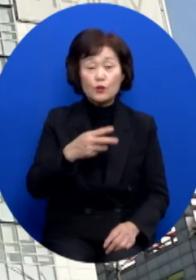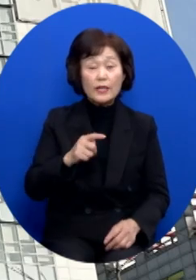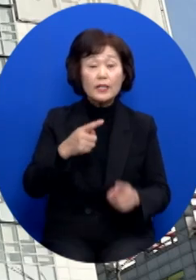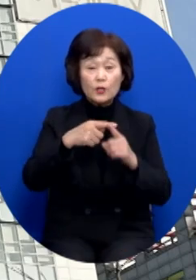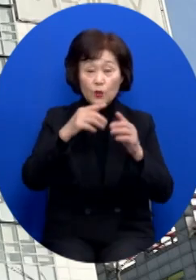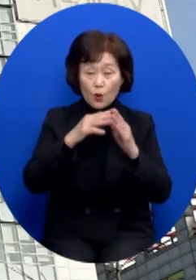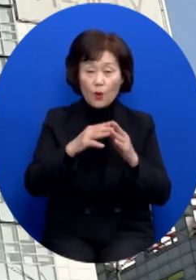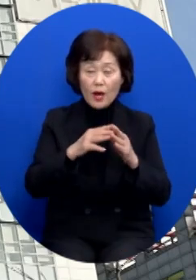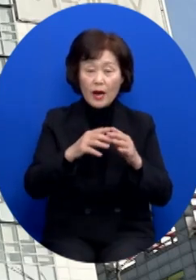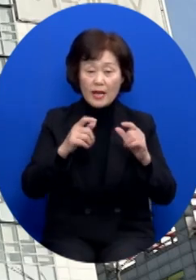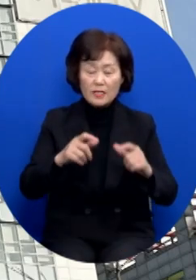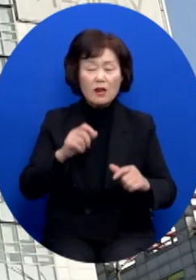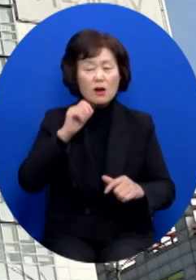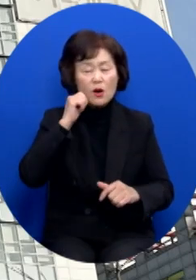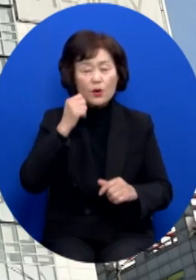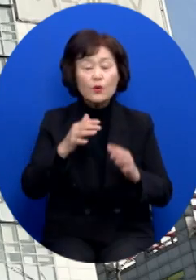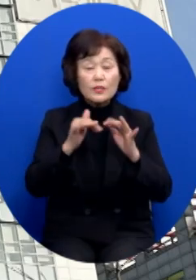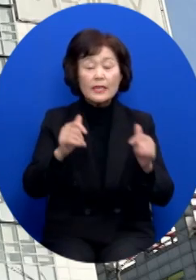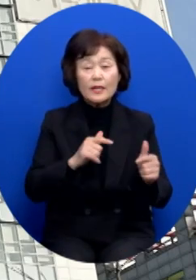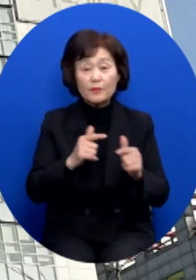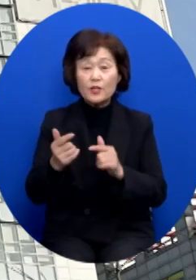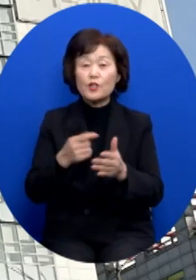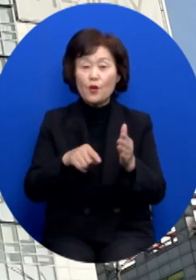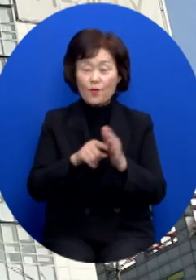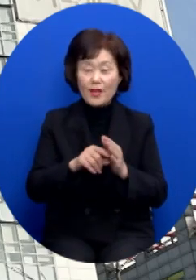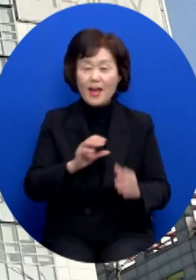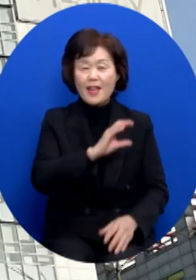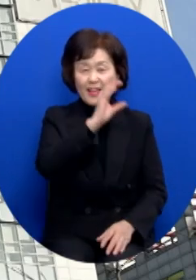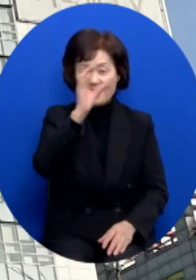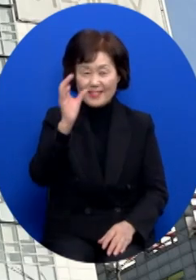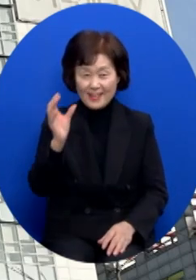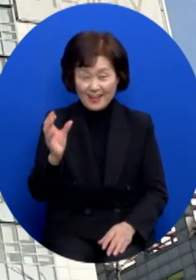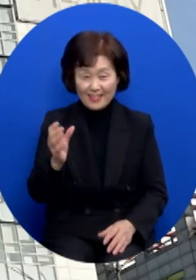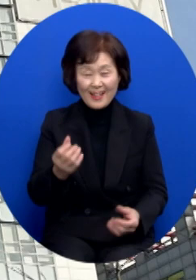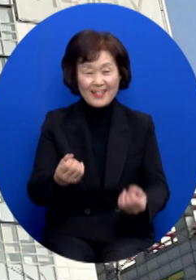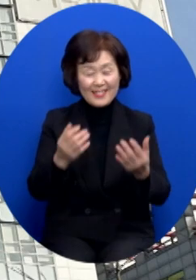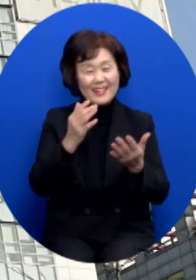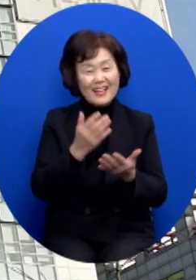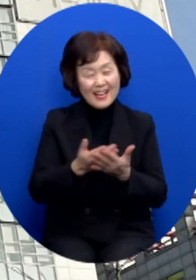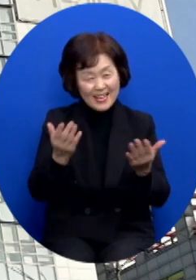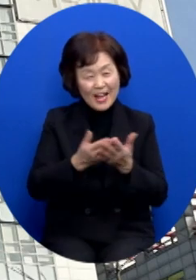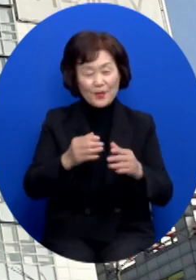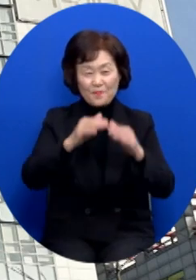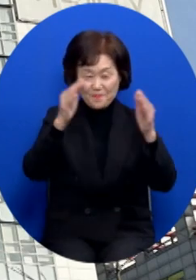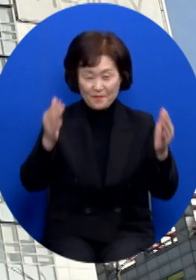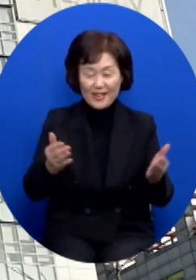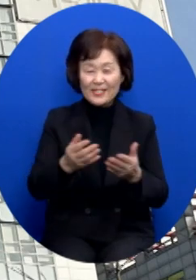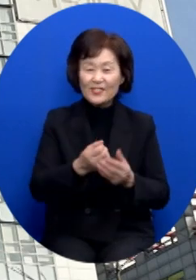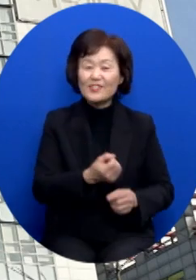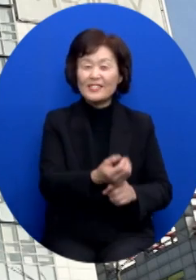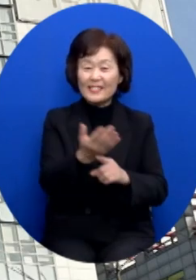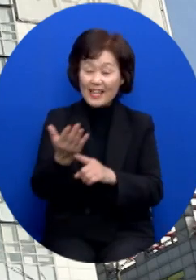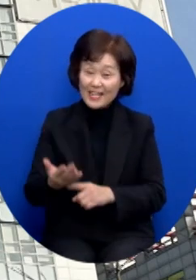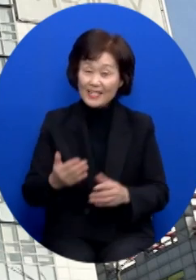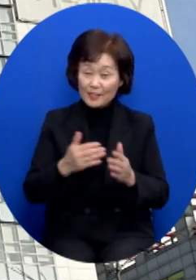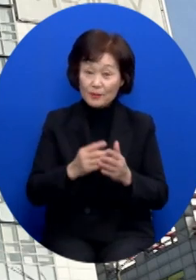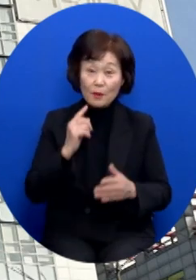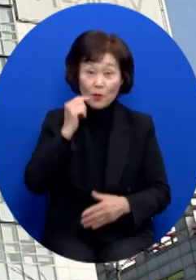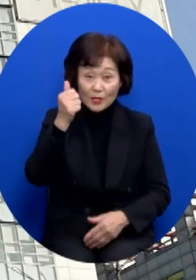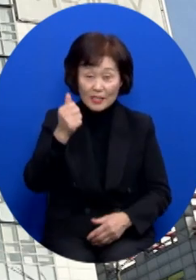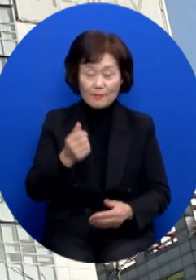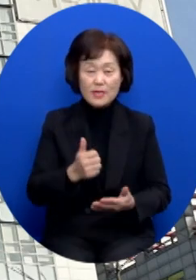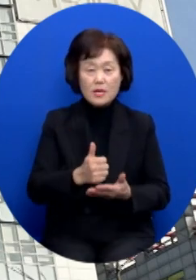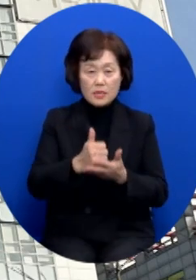주다산교회가 지역의 어려운 이웃들을 위해 성탄 나눔 박스를 전달했습니다. 주다산교회 권순욱 목사는 섬김에 필요한